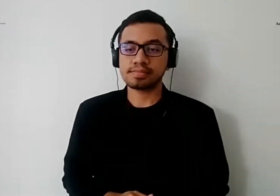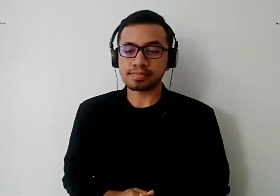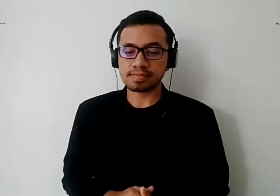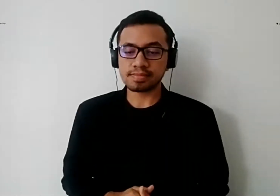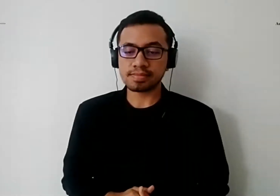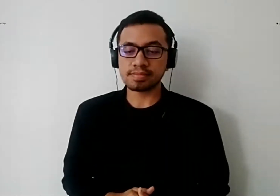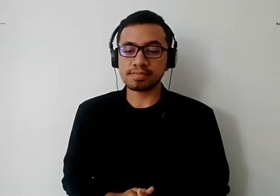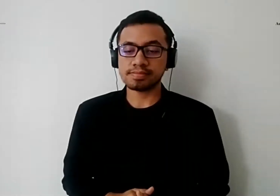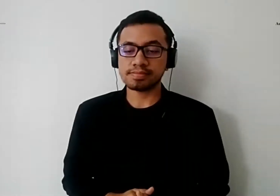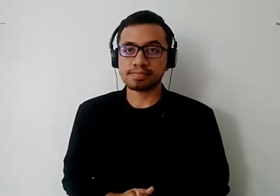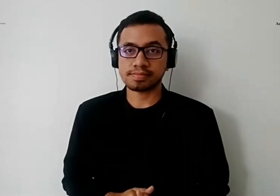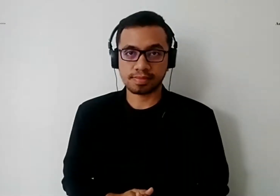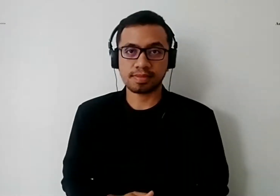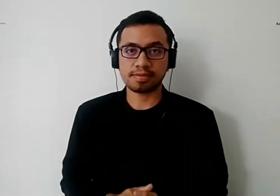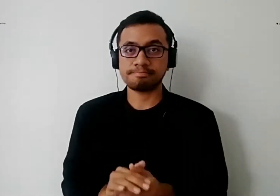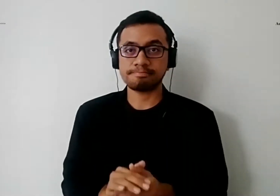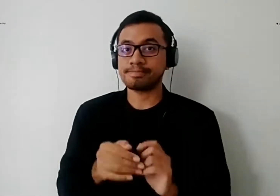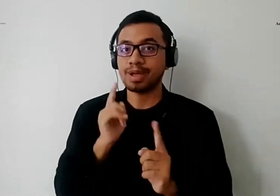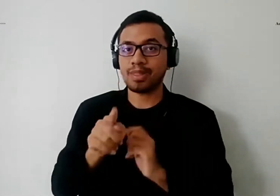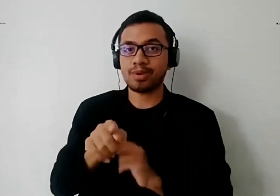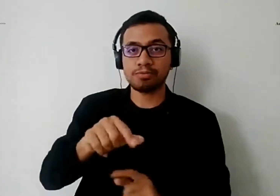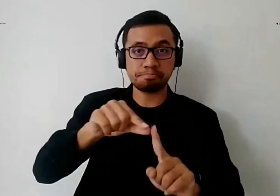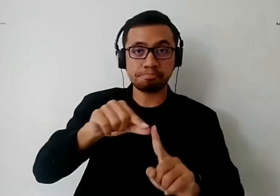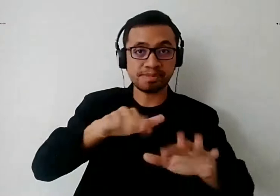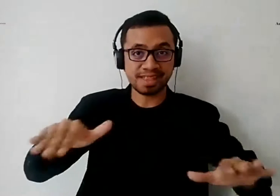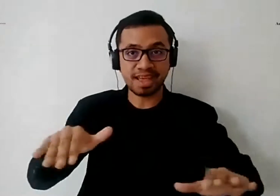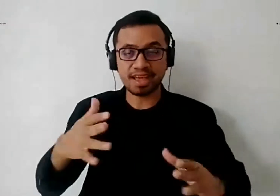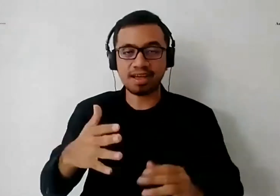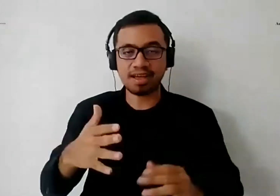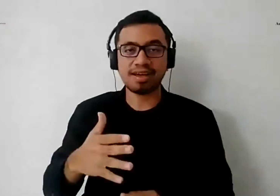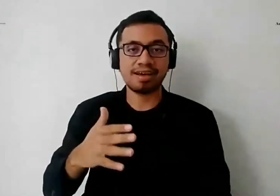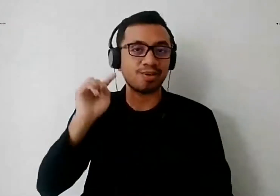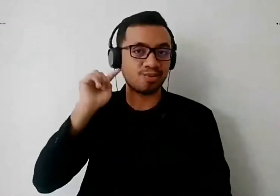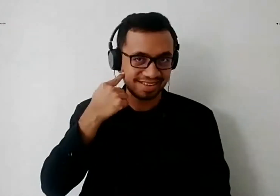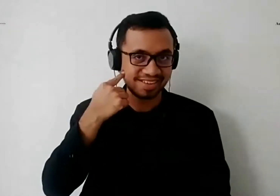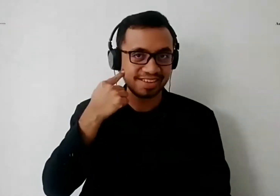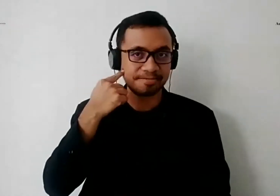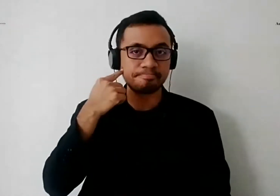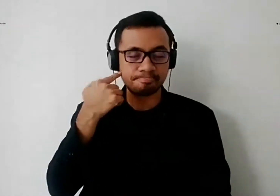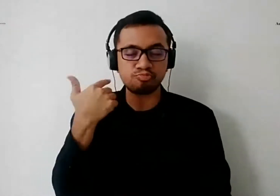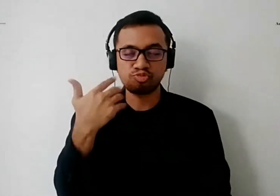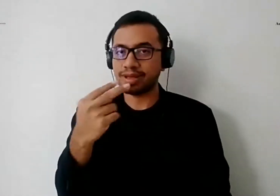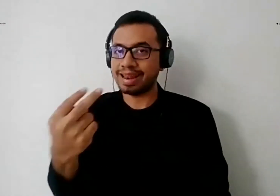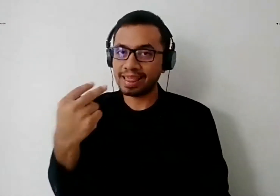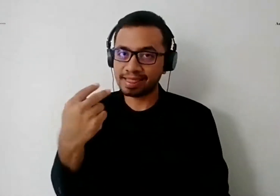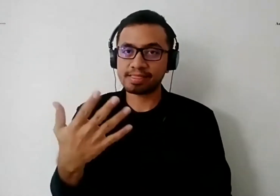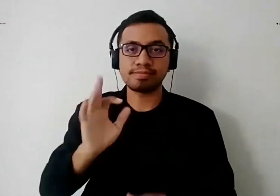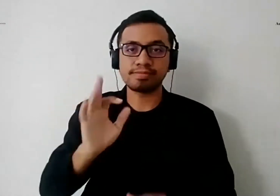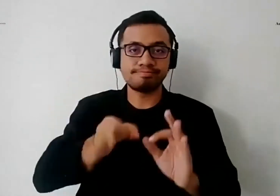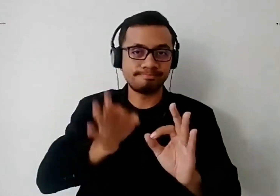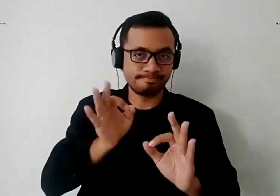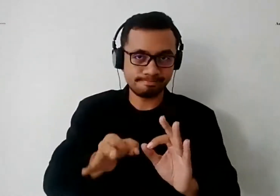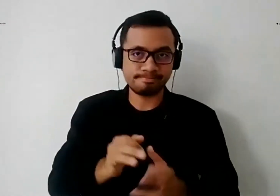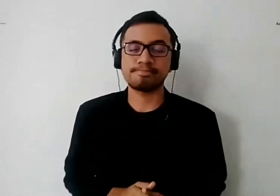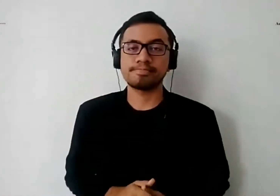memang mempunyai keterbatasan, memiliki disabilitas, ya, tentunya akan terbantu dengan Mas